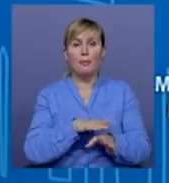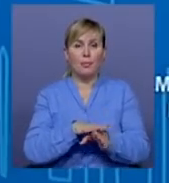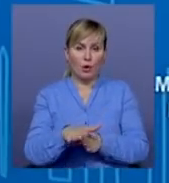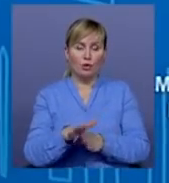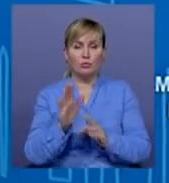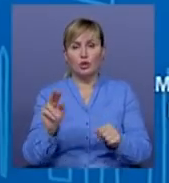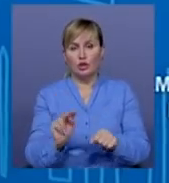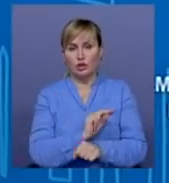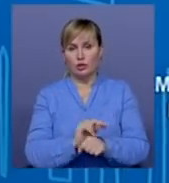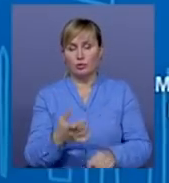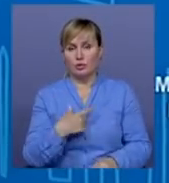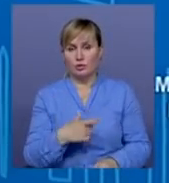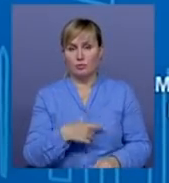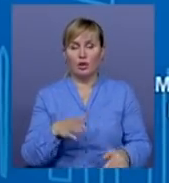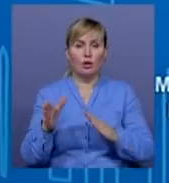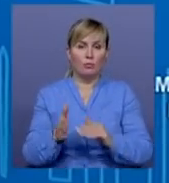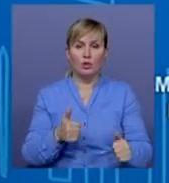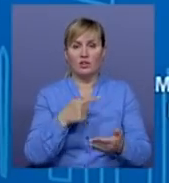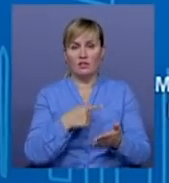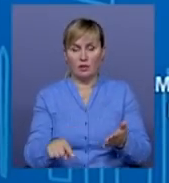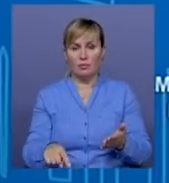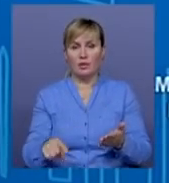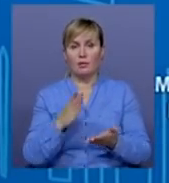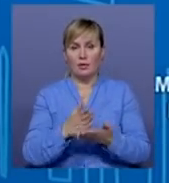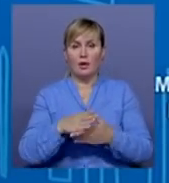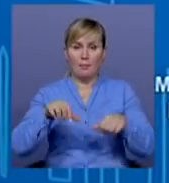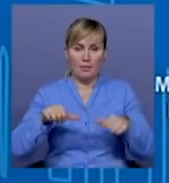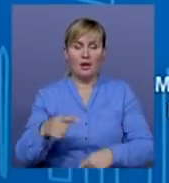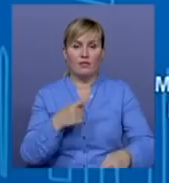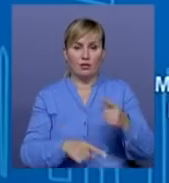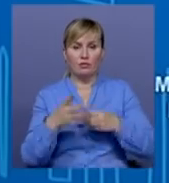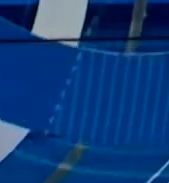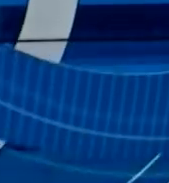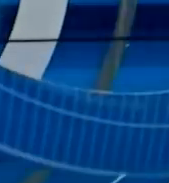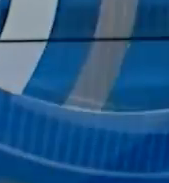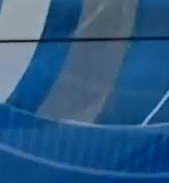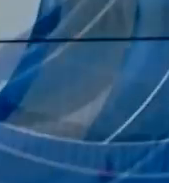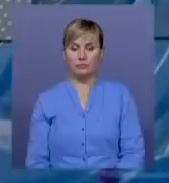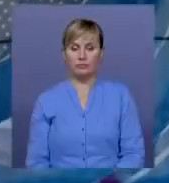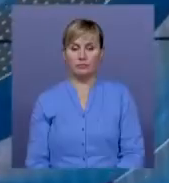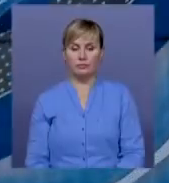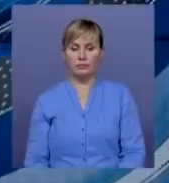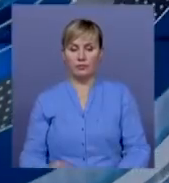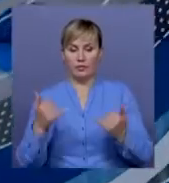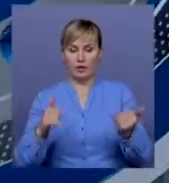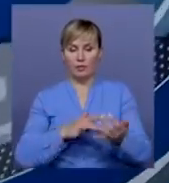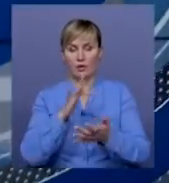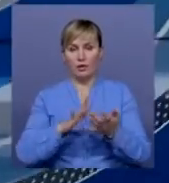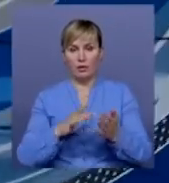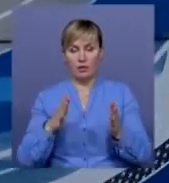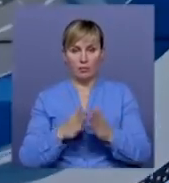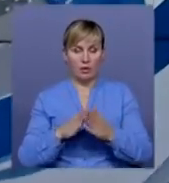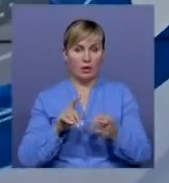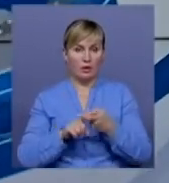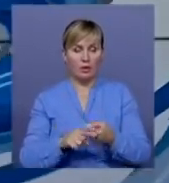будем лечить у себя. После выписки он имеет право вернуться в свою страну. А сейчас в мегаполисе на домашнем